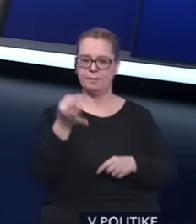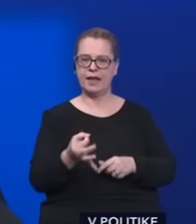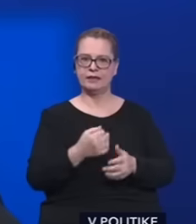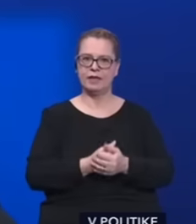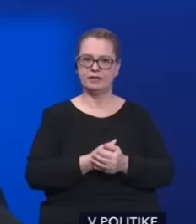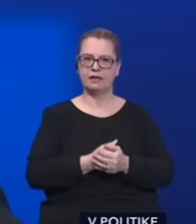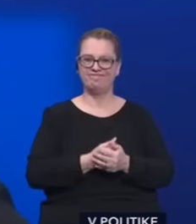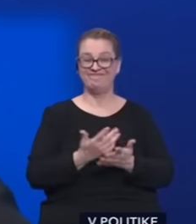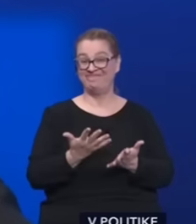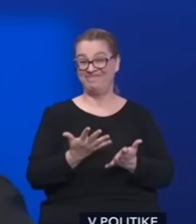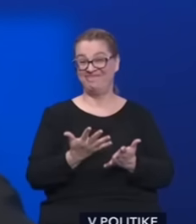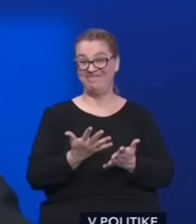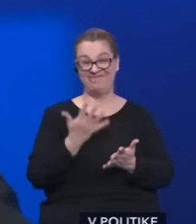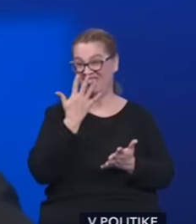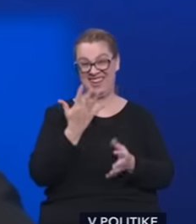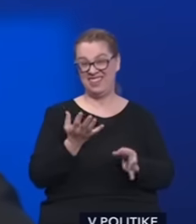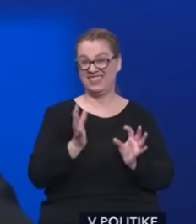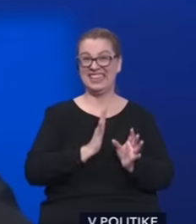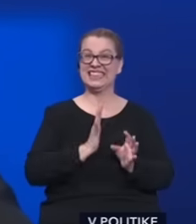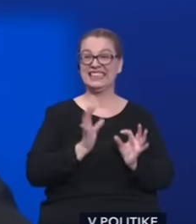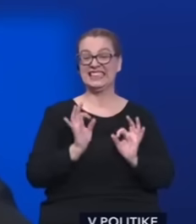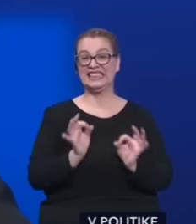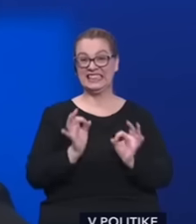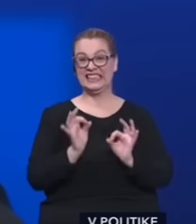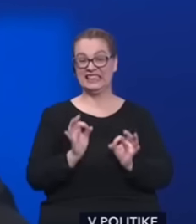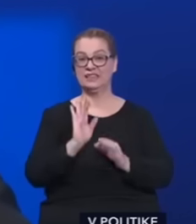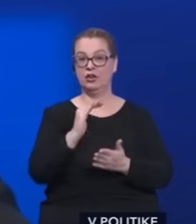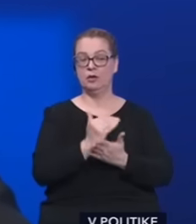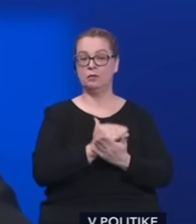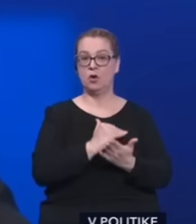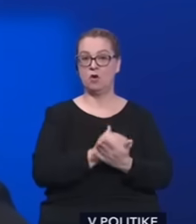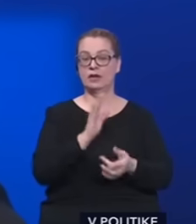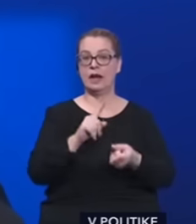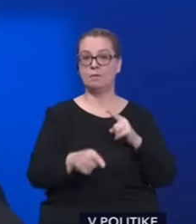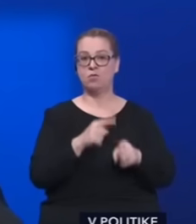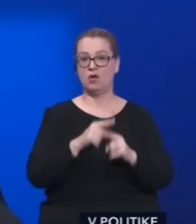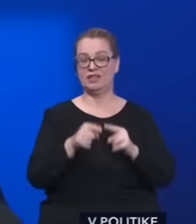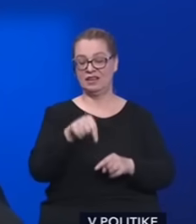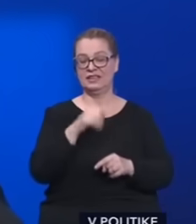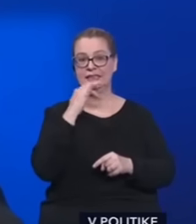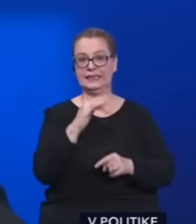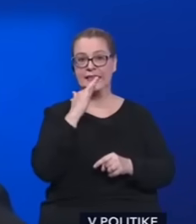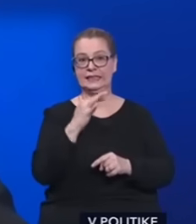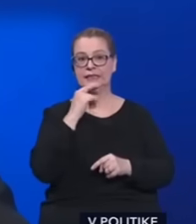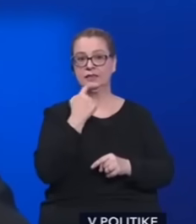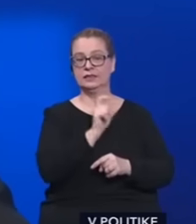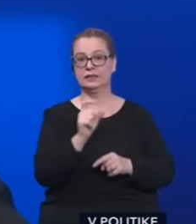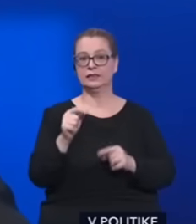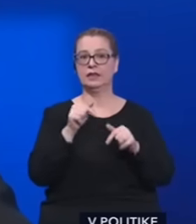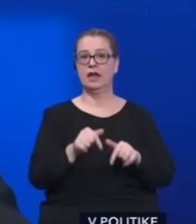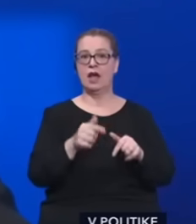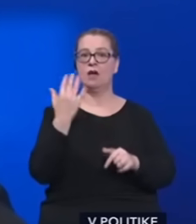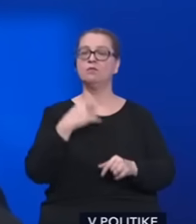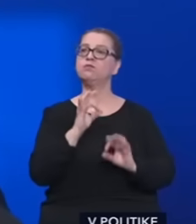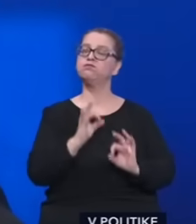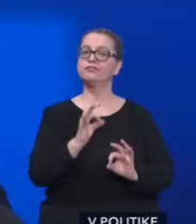5,2%. To nevyzerá na to, že by ste práve s týmto programom a s touto politikou a s týmito rečami, ktoré hovoríte, že by ste boli